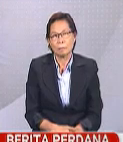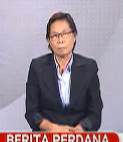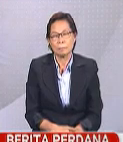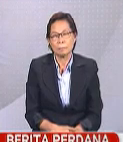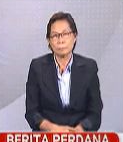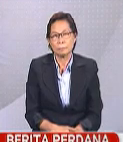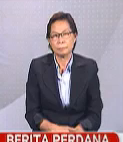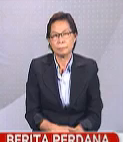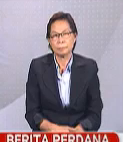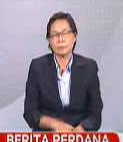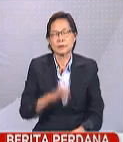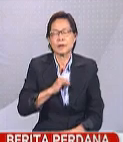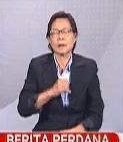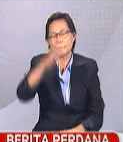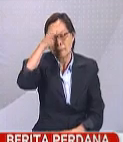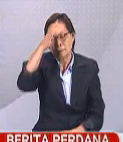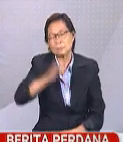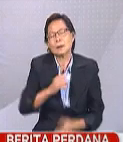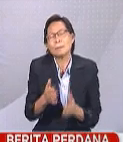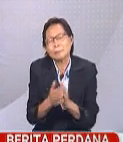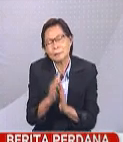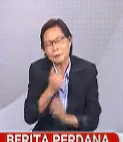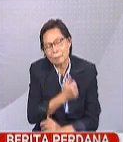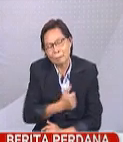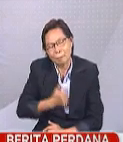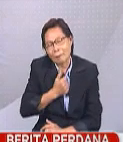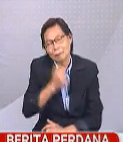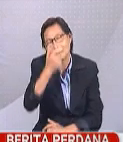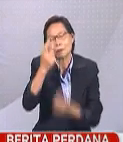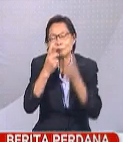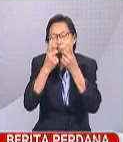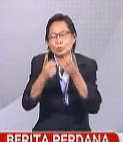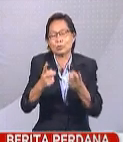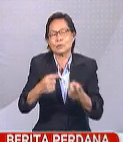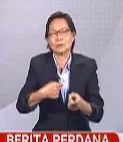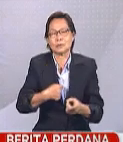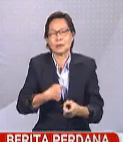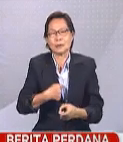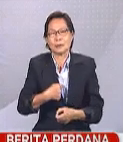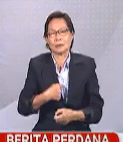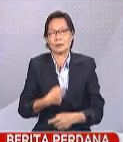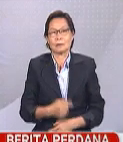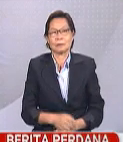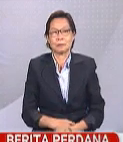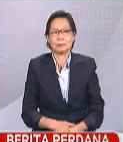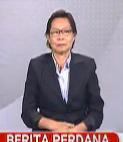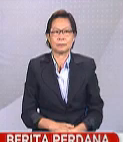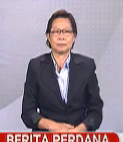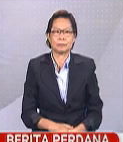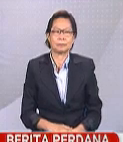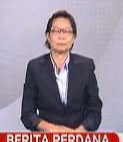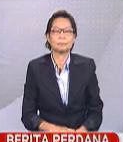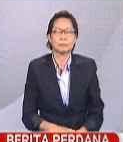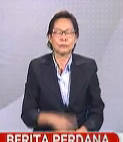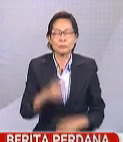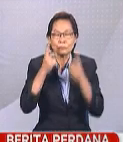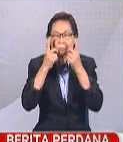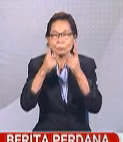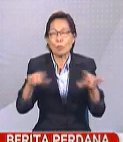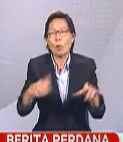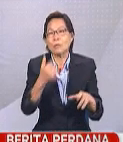Halimi minta banyak-banyak atas segala dosa Halimi buat selama ini. Dia